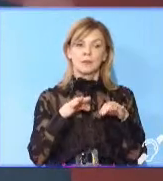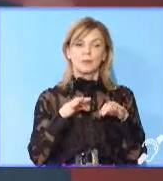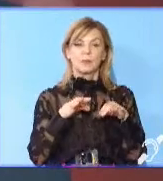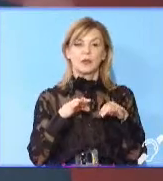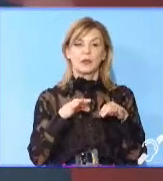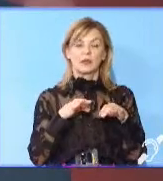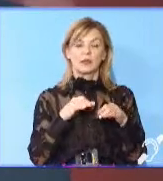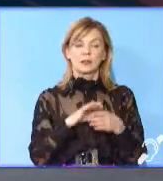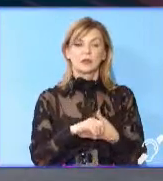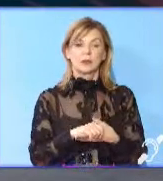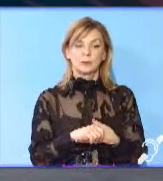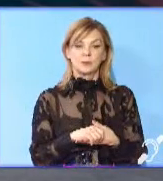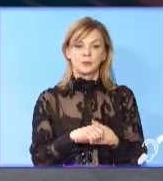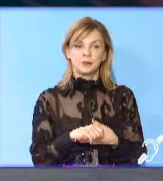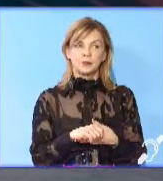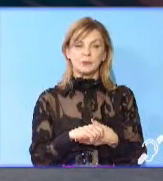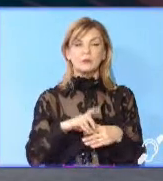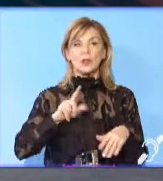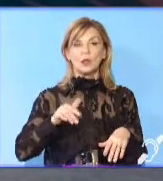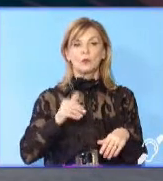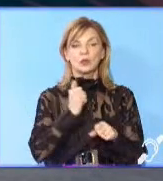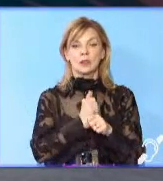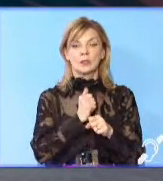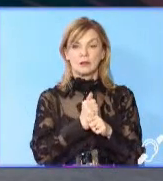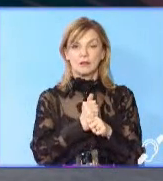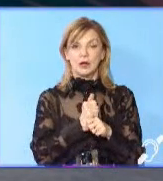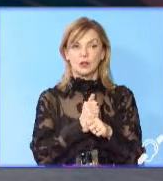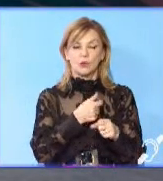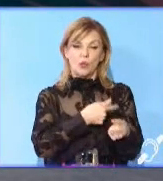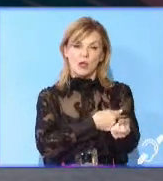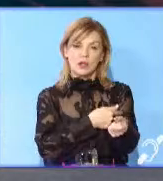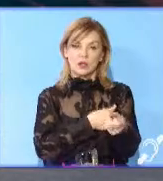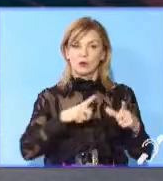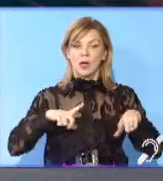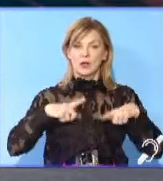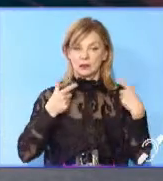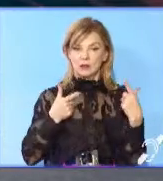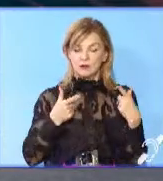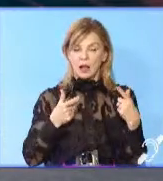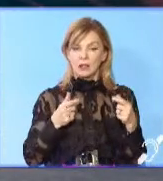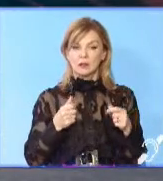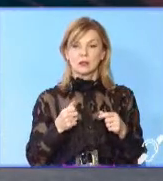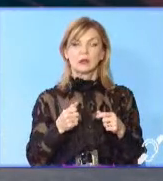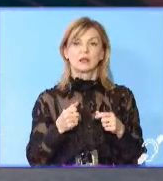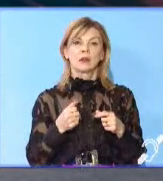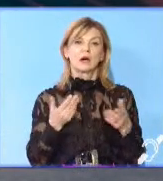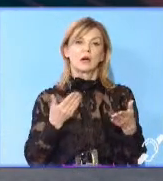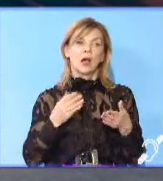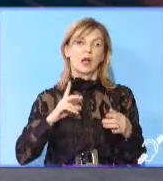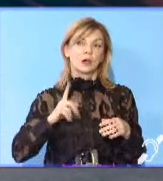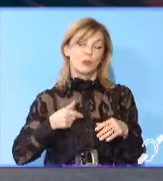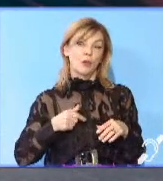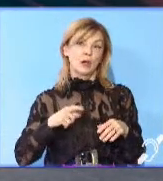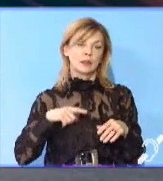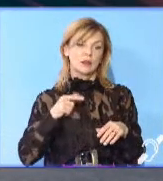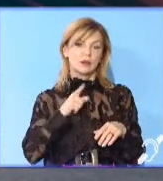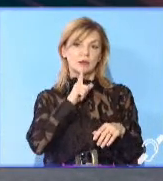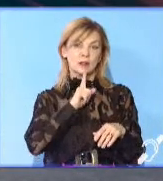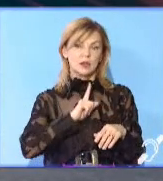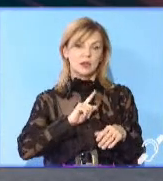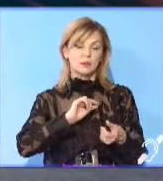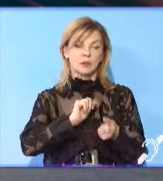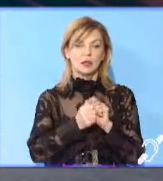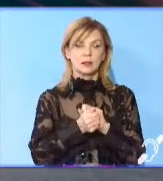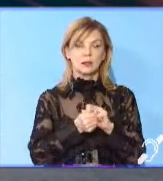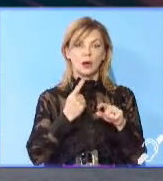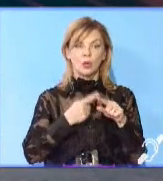contul tău personal. Putem să facem o asigurare de viață. O asigurare de viață care poate să fie simplă sau poate să